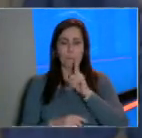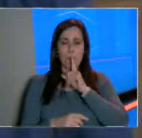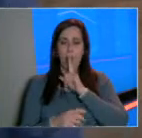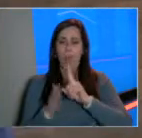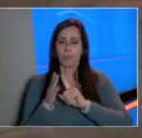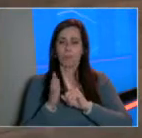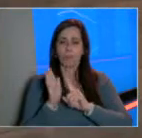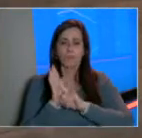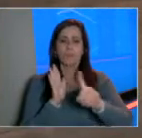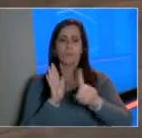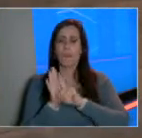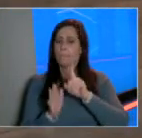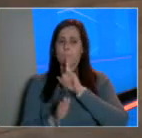הקווים